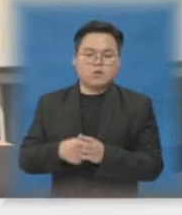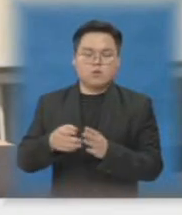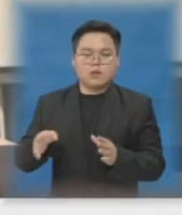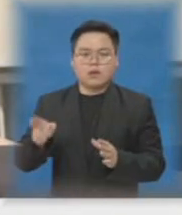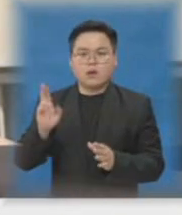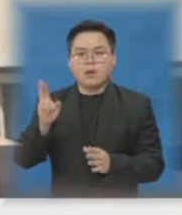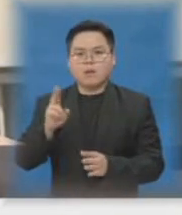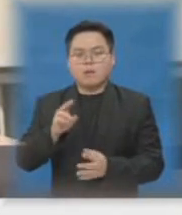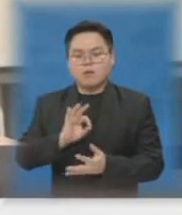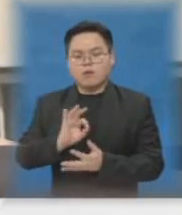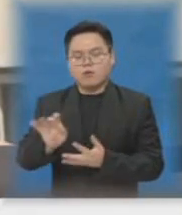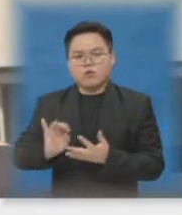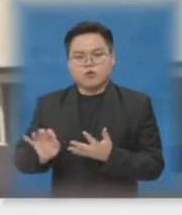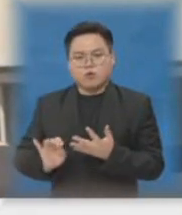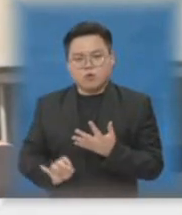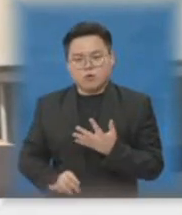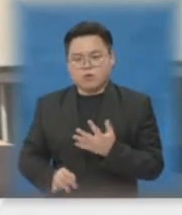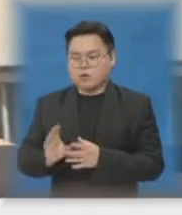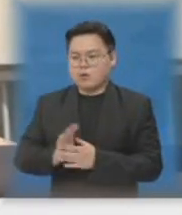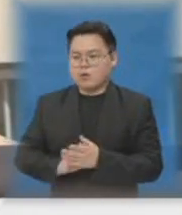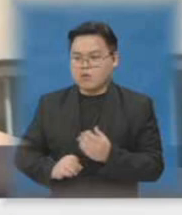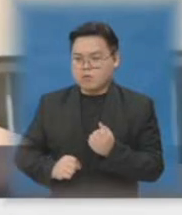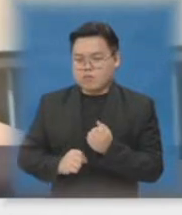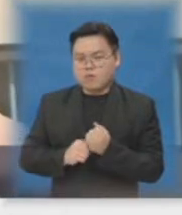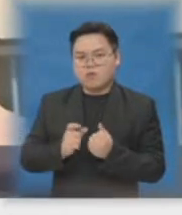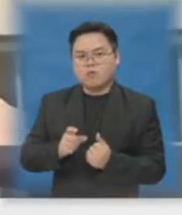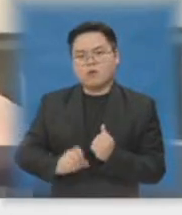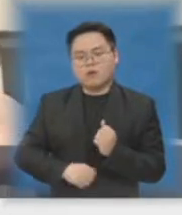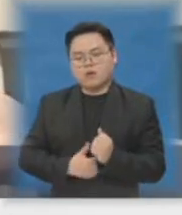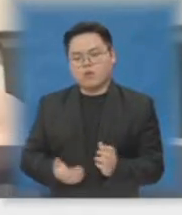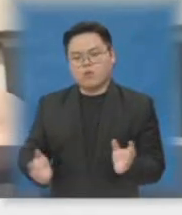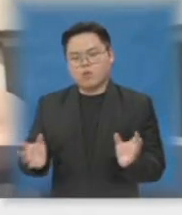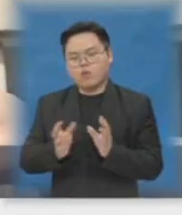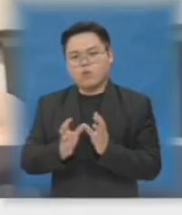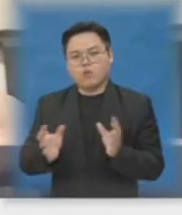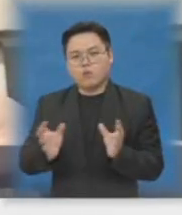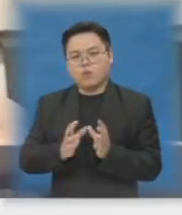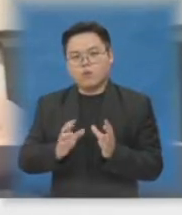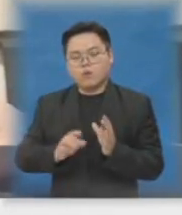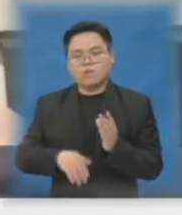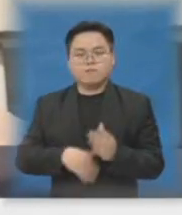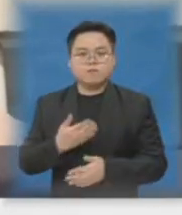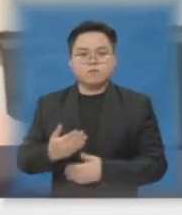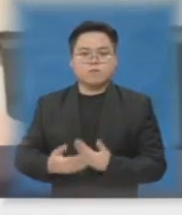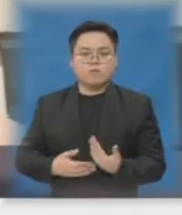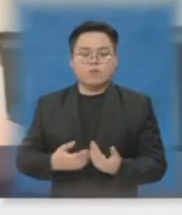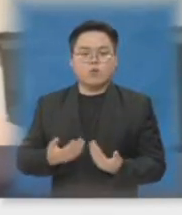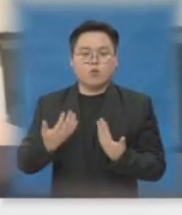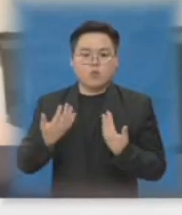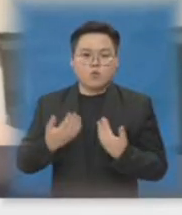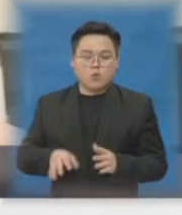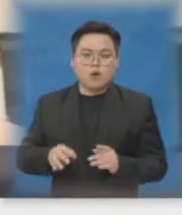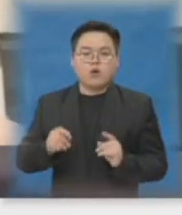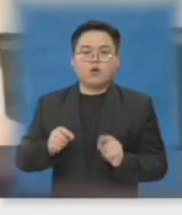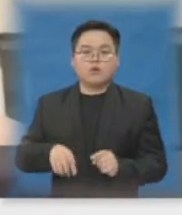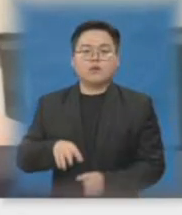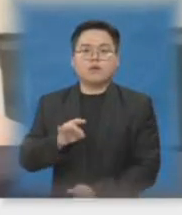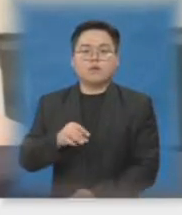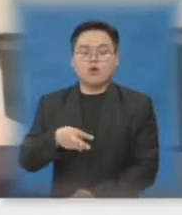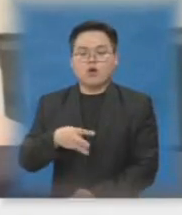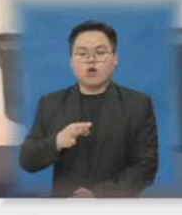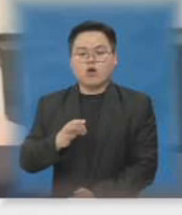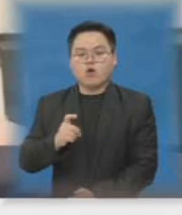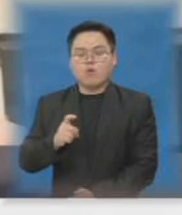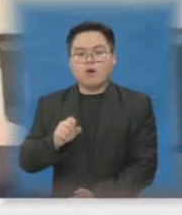компаниудтай хөрөнгө оруулагч нартай маш идэвхтэй уулзалт хийсний үчинд өнөөдөр бас одоо мөнх ариун